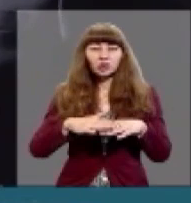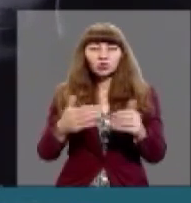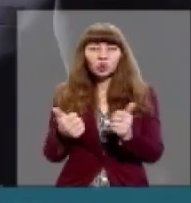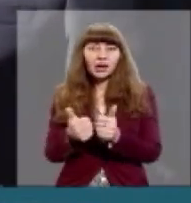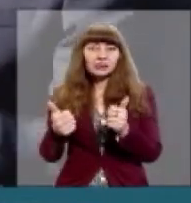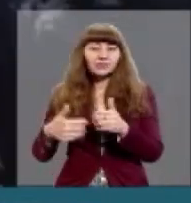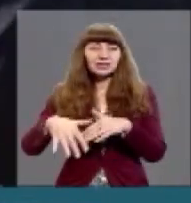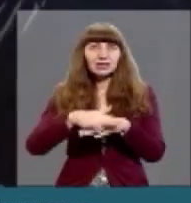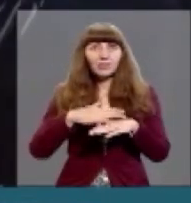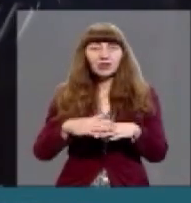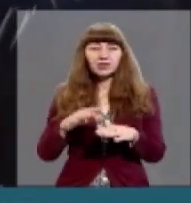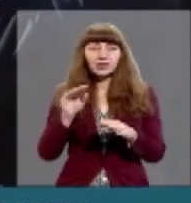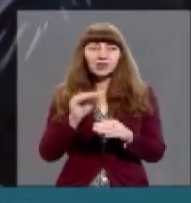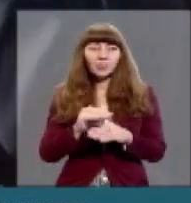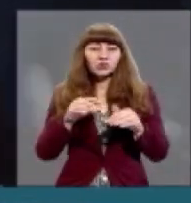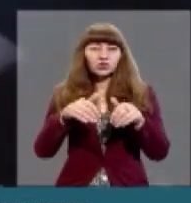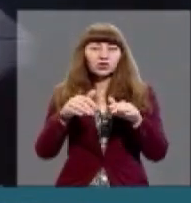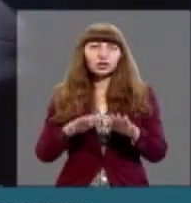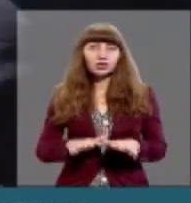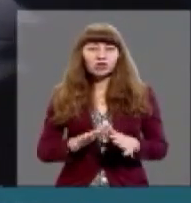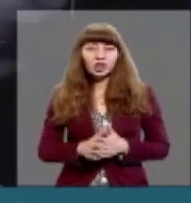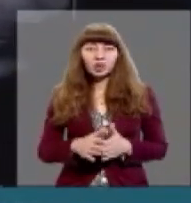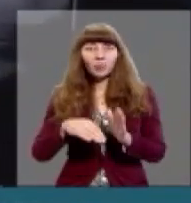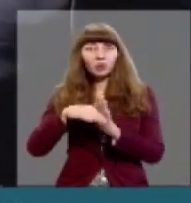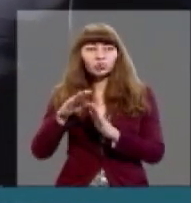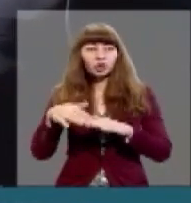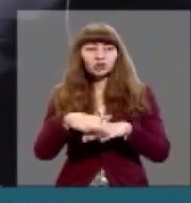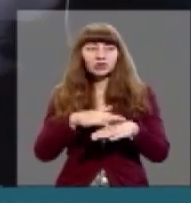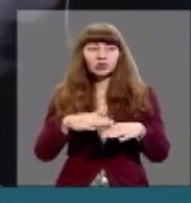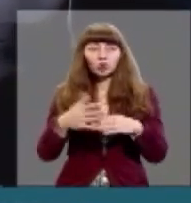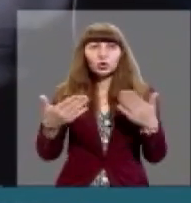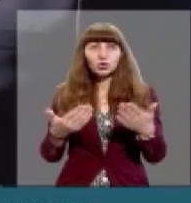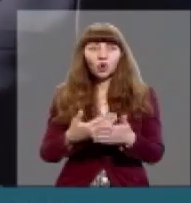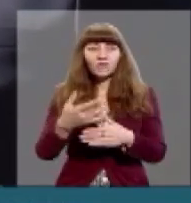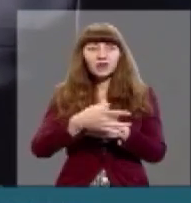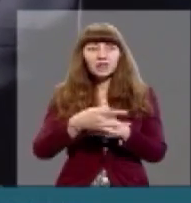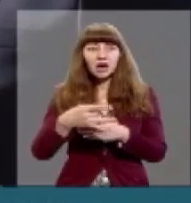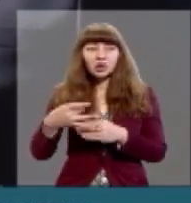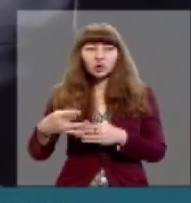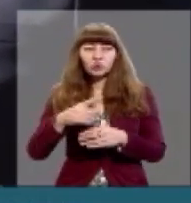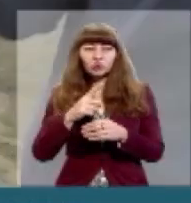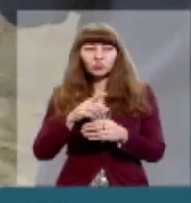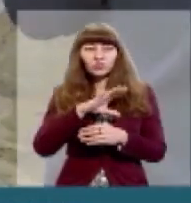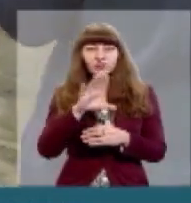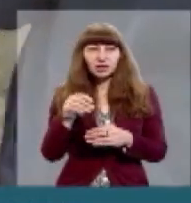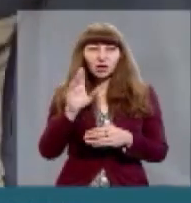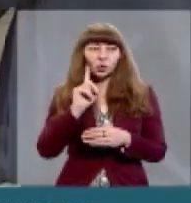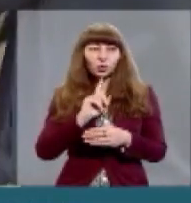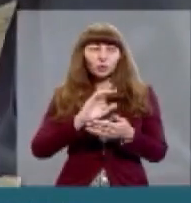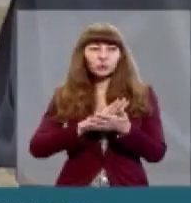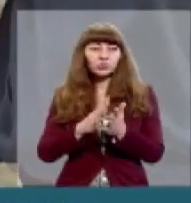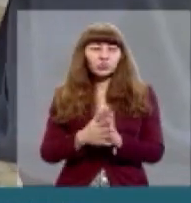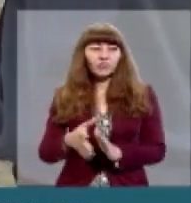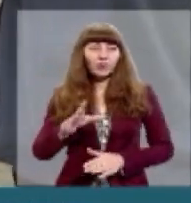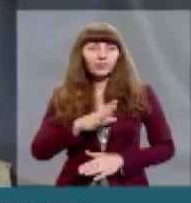ауданды көгалдандыру бойынша қосымша шаралар қабылдау мәселесі де өзекті. Барлығы тұрғындар үшін болса дейміз. Ал